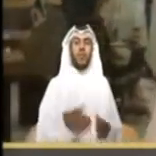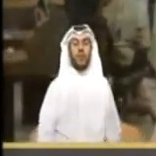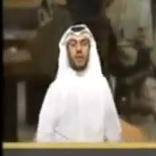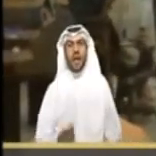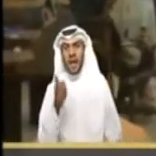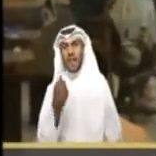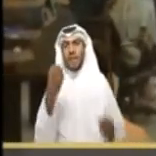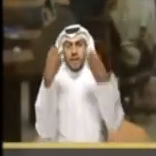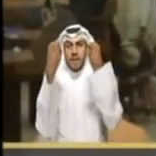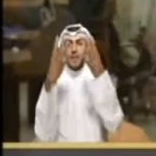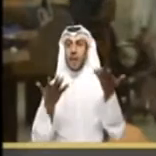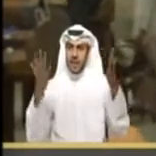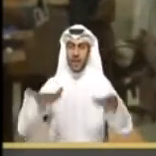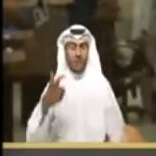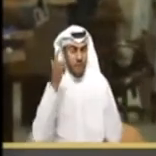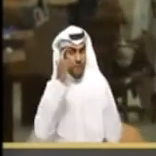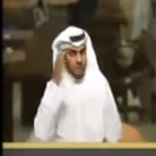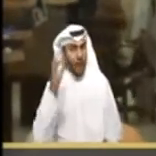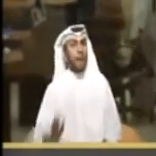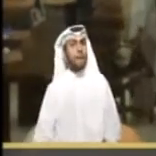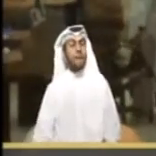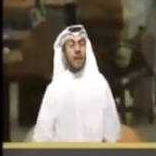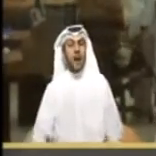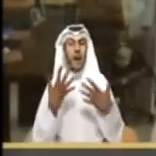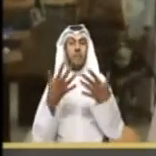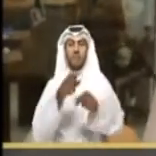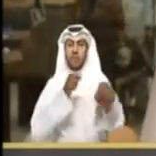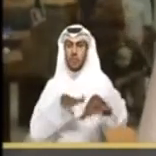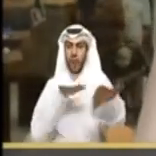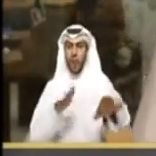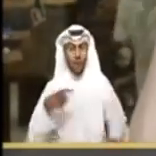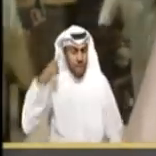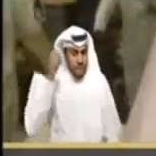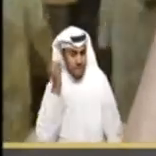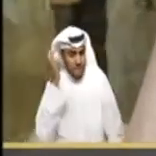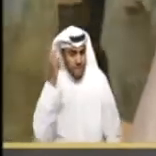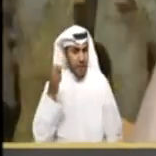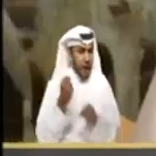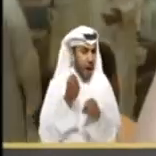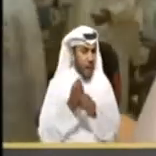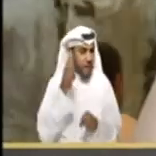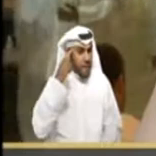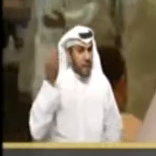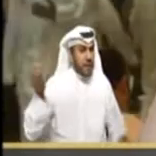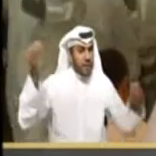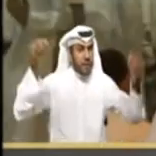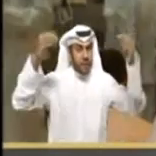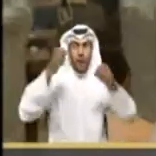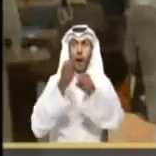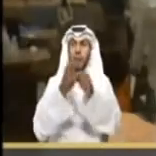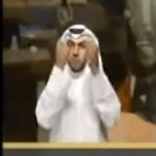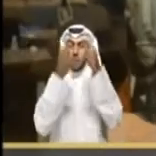الضوئية أكثر بطريقة كفاءة أعلى. احنا لابد من التفكير في إضافة